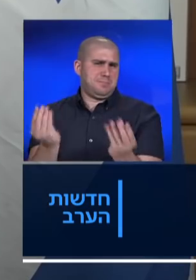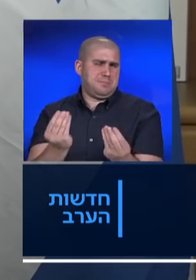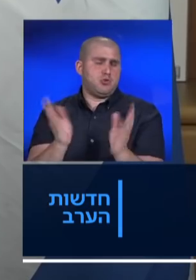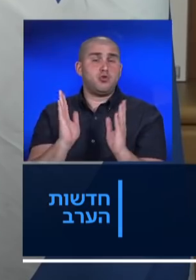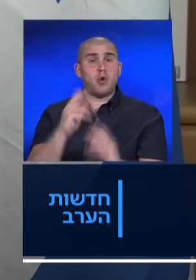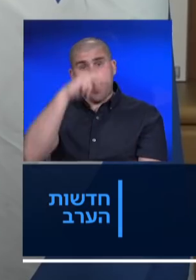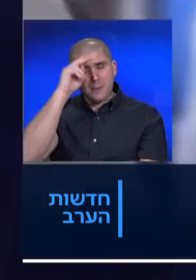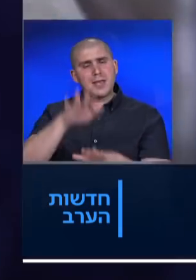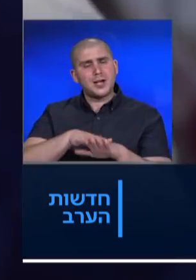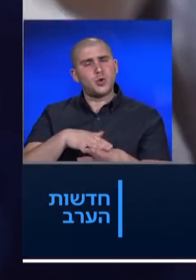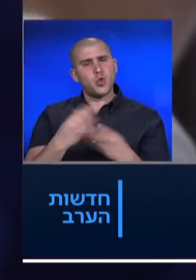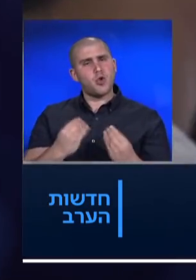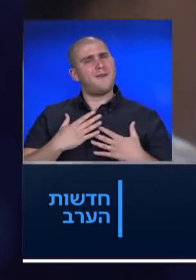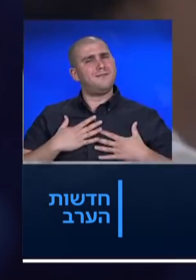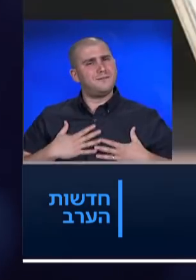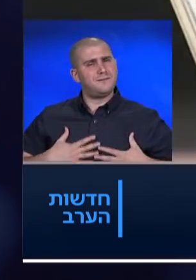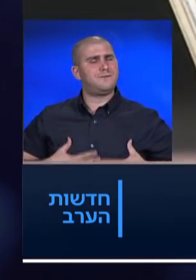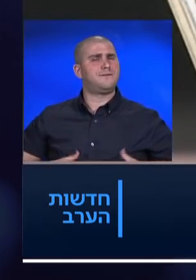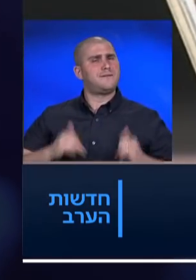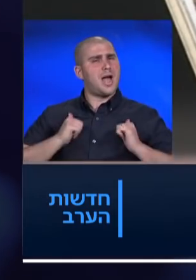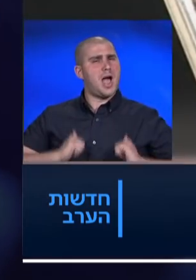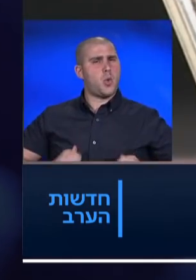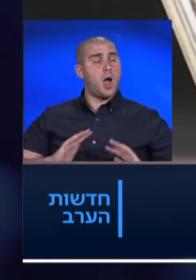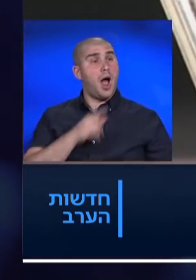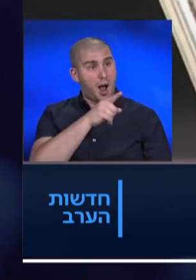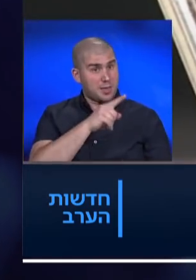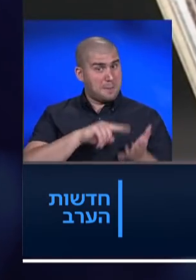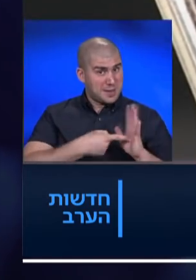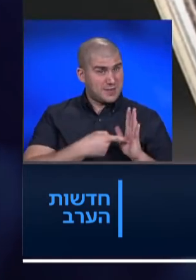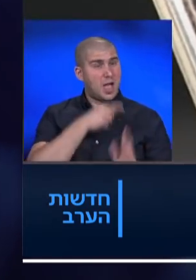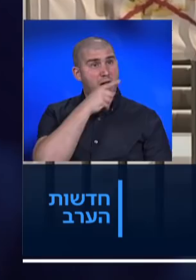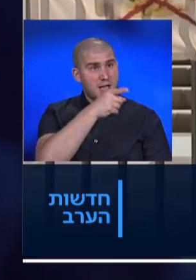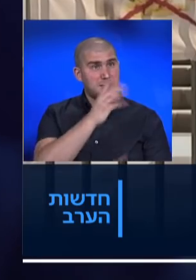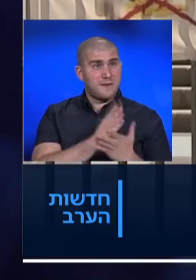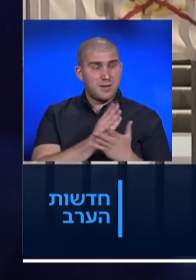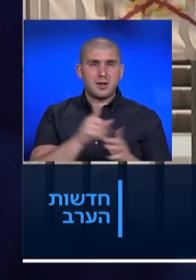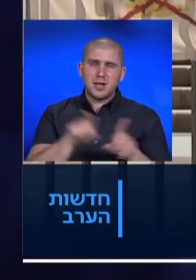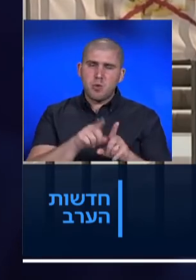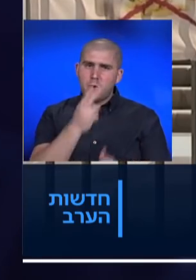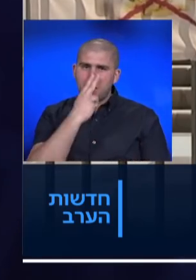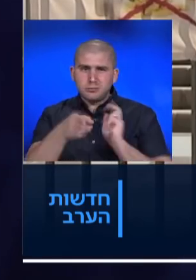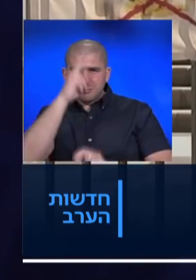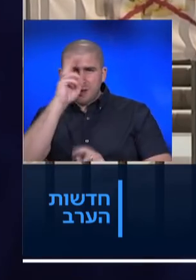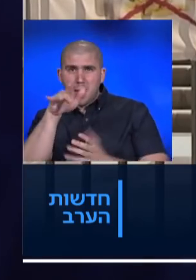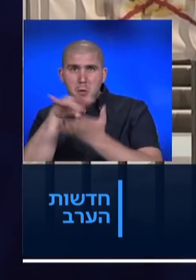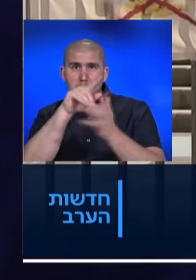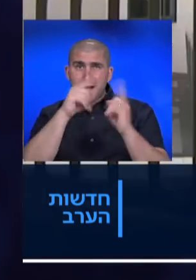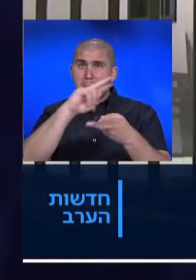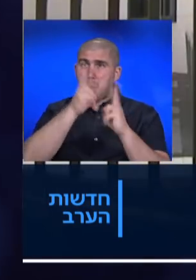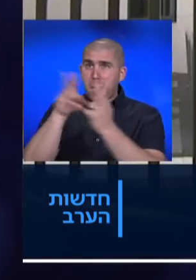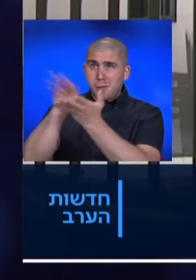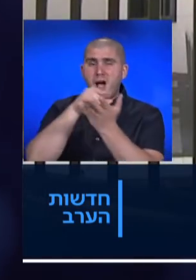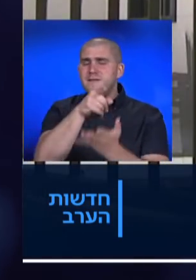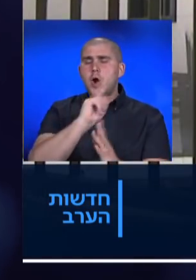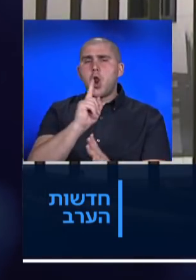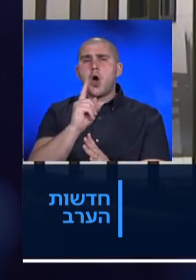טוב ובנחת. אתה מדבר על כך, כן, שאתם התגלחתם קצת אולי על מקומות אחרים בעולם, אבל בכל זאת לא הצלחתם לשכנע